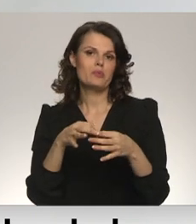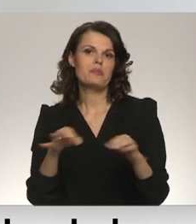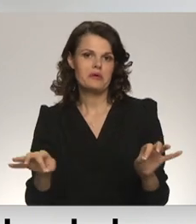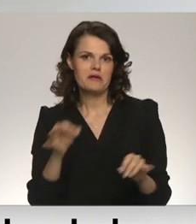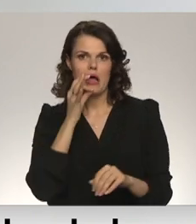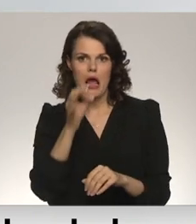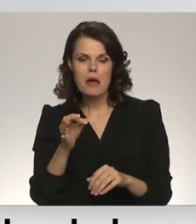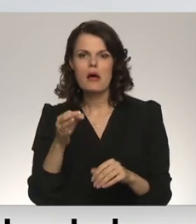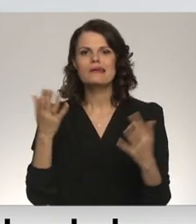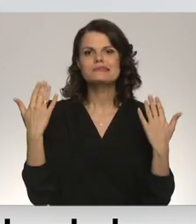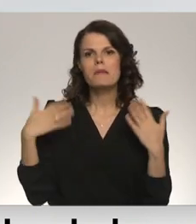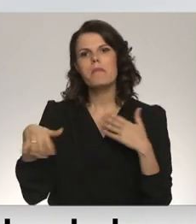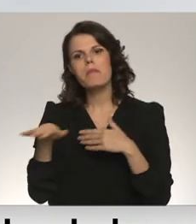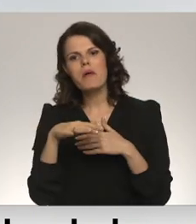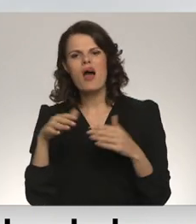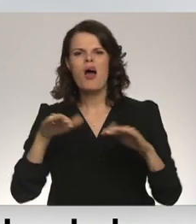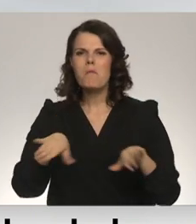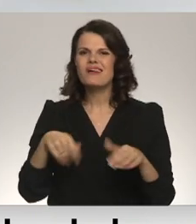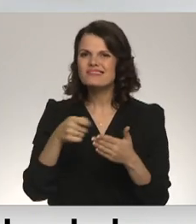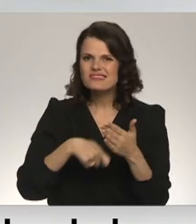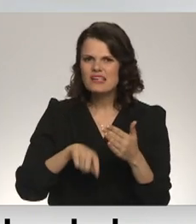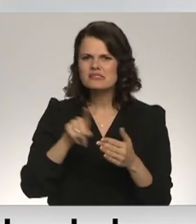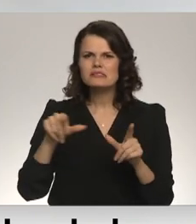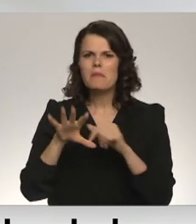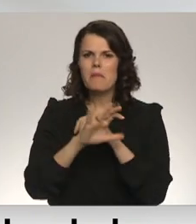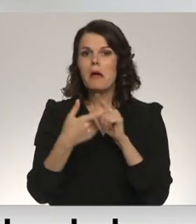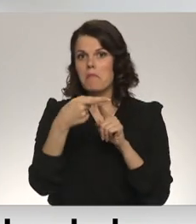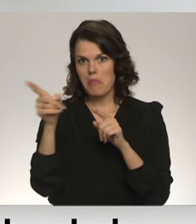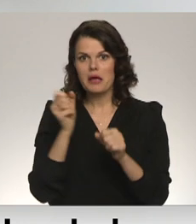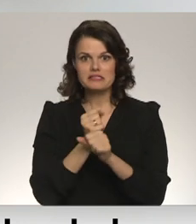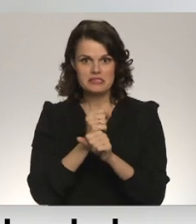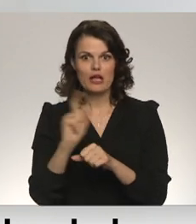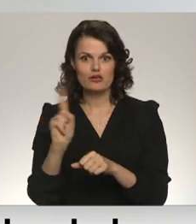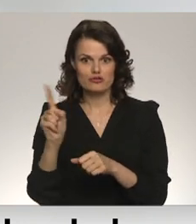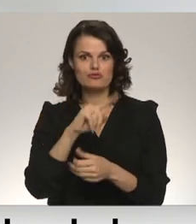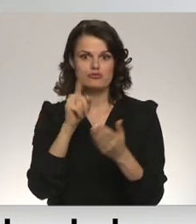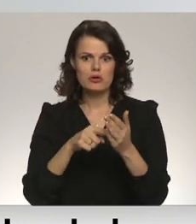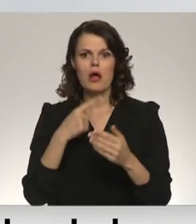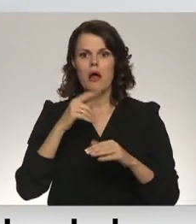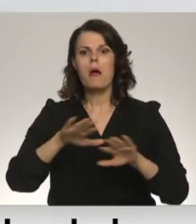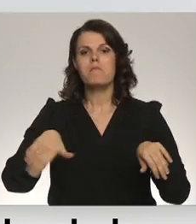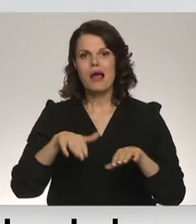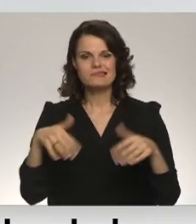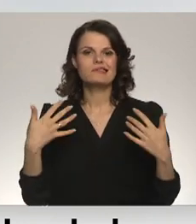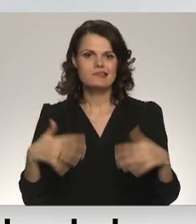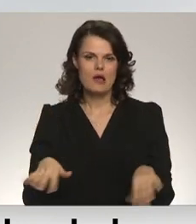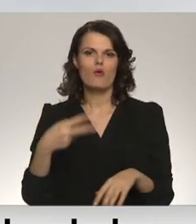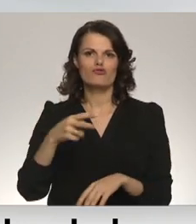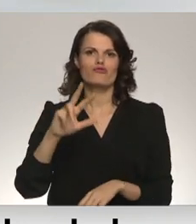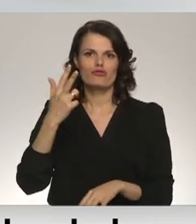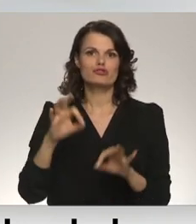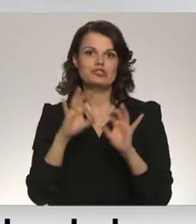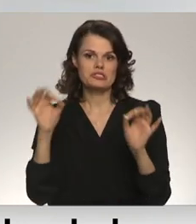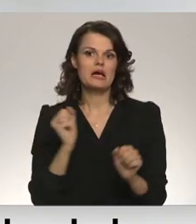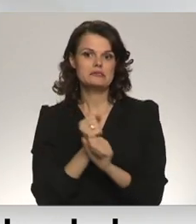Ir vietiņa. Un spā pakalpojumu izņemot to, ka baseins ir ciet līdz aprīļa beigām, pārējais strādā? Baseins ir no 23. jau